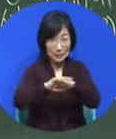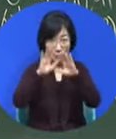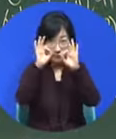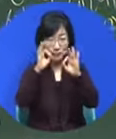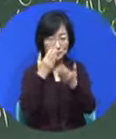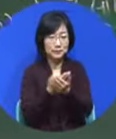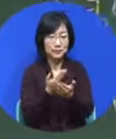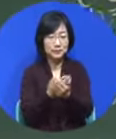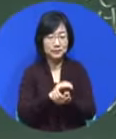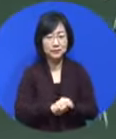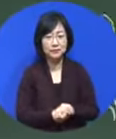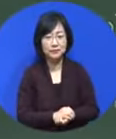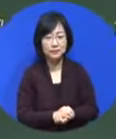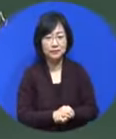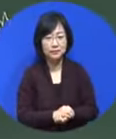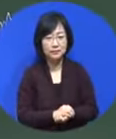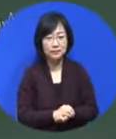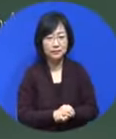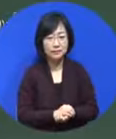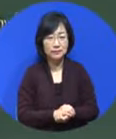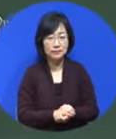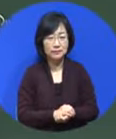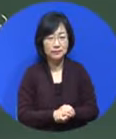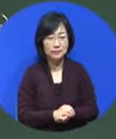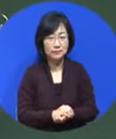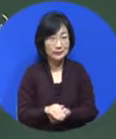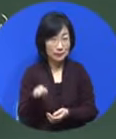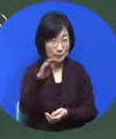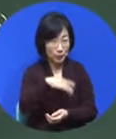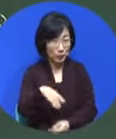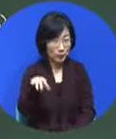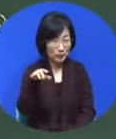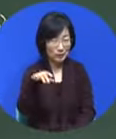아니잖아요 뭐 뭔 말인지 알겁니다